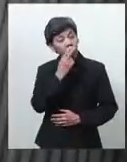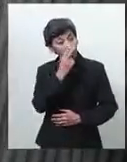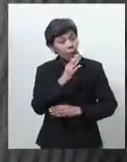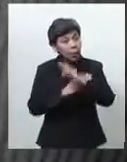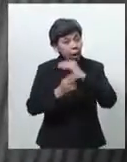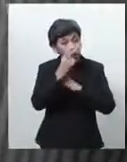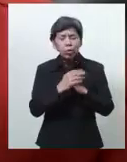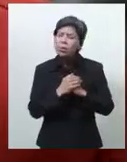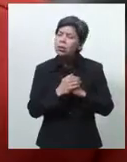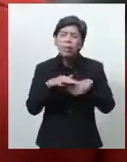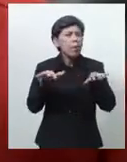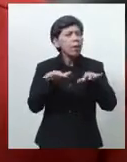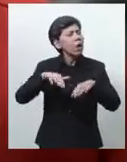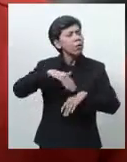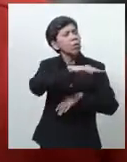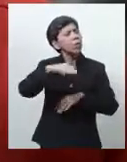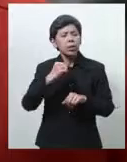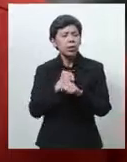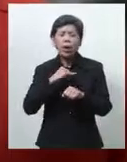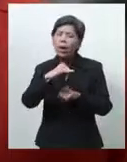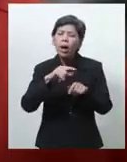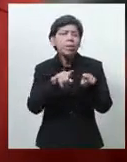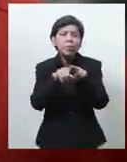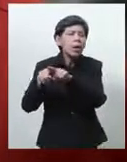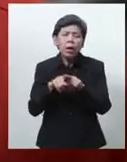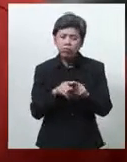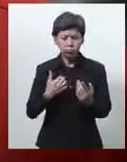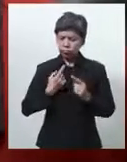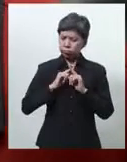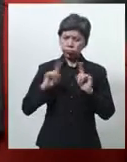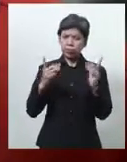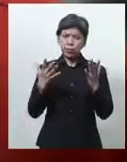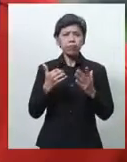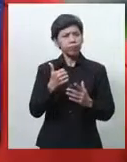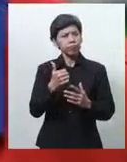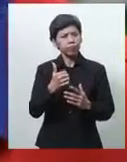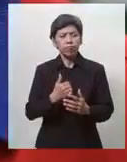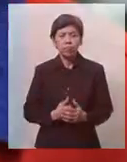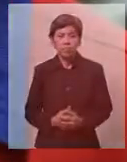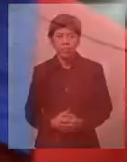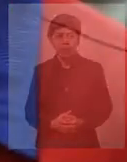มองเขาเป็นแบบคนทั่วไปที่ทำงานด้วยกันอะไรเงี้ยไม่ได้มีอะไรที่แบบแตกต่างจากคนอื่น